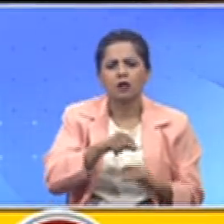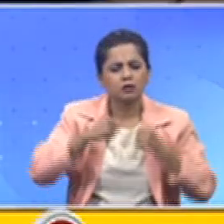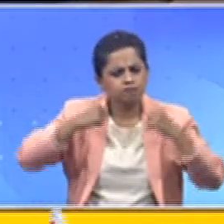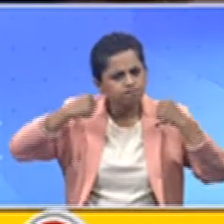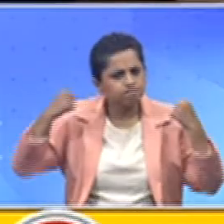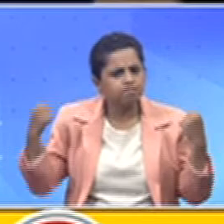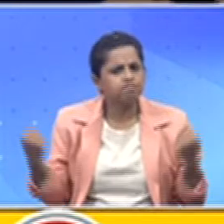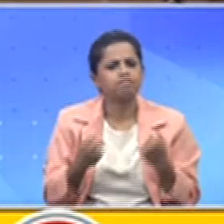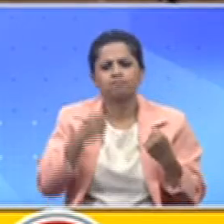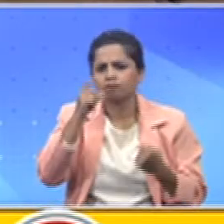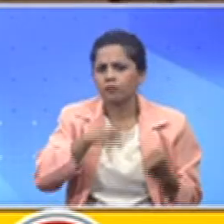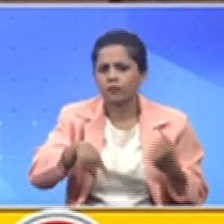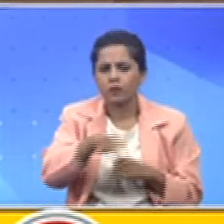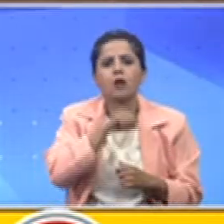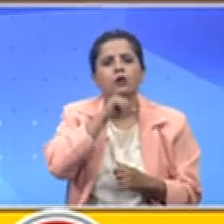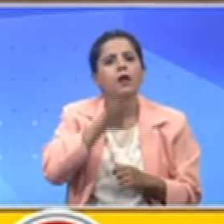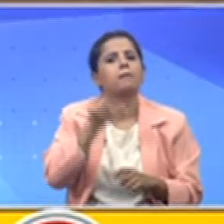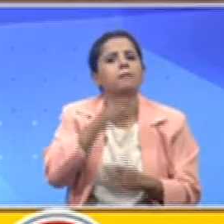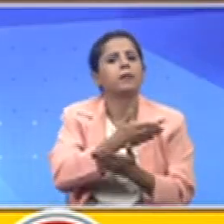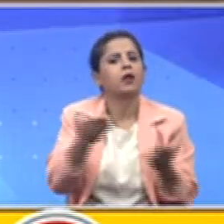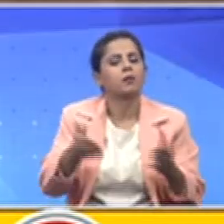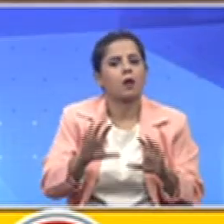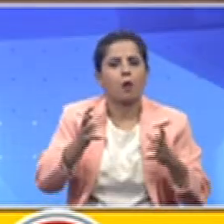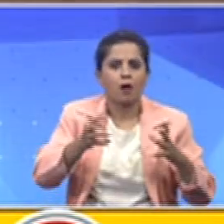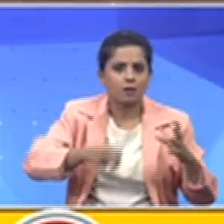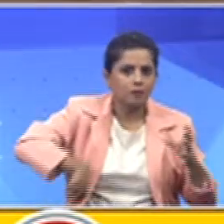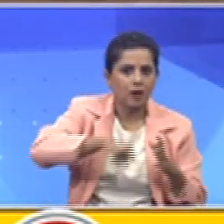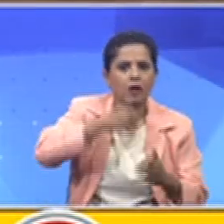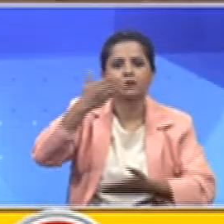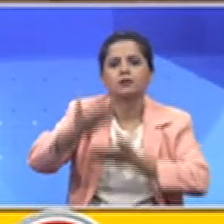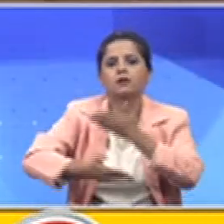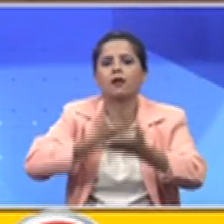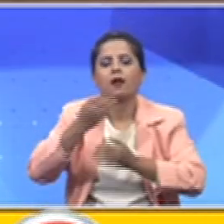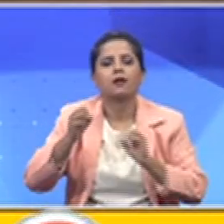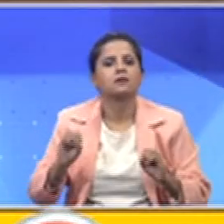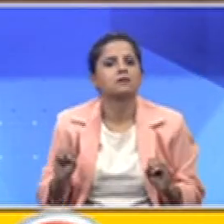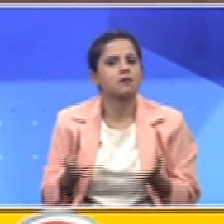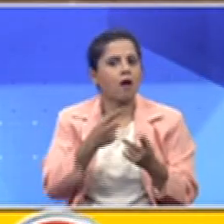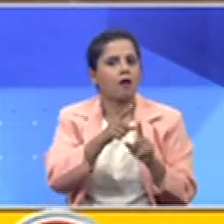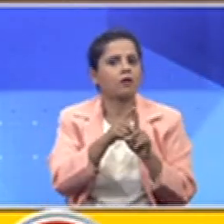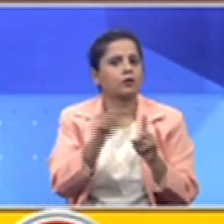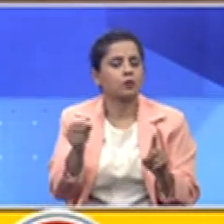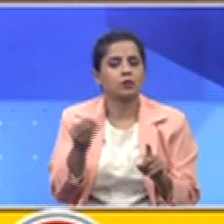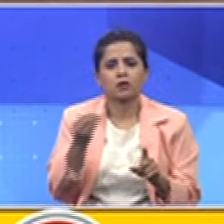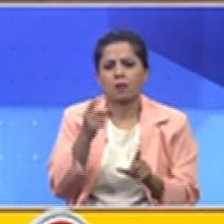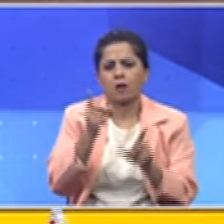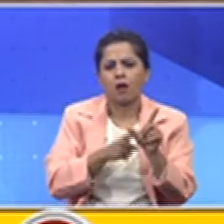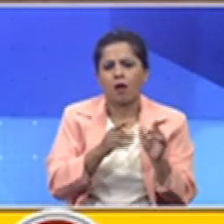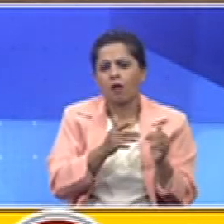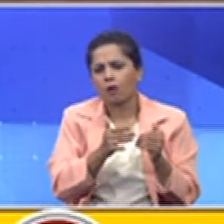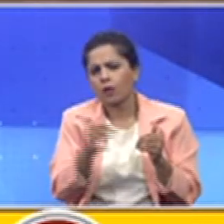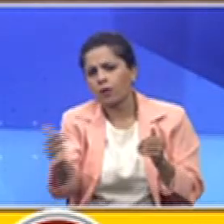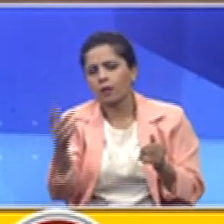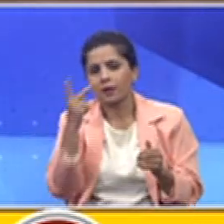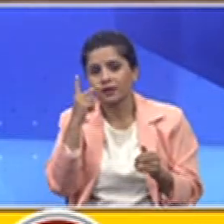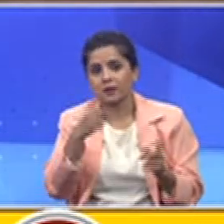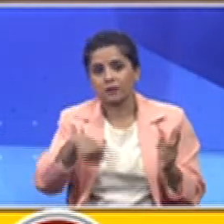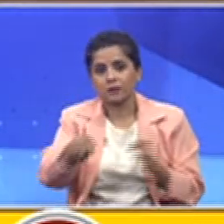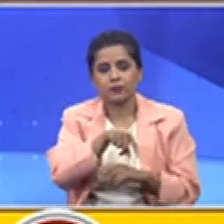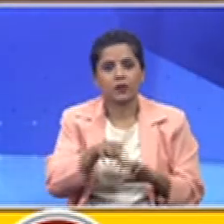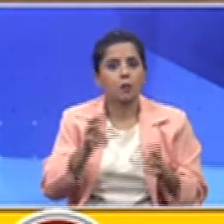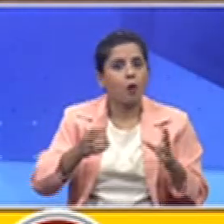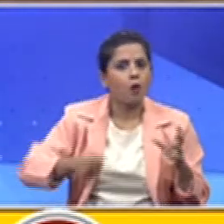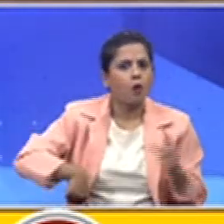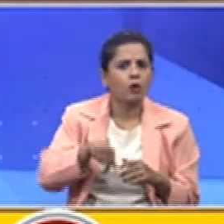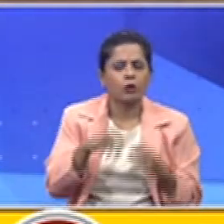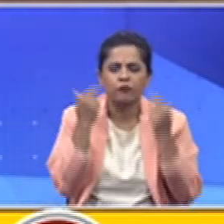से युवाओं को फुटबॉल सिखाना शुरू किया। कुछ साल के भीतर ही यहाँ फुटबॉल